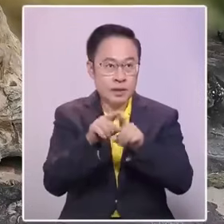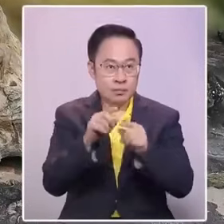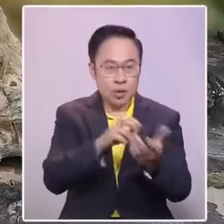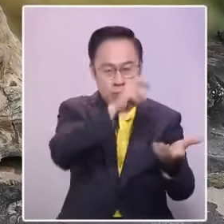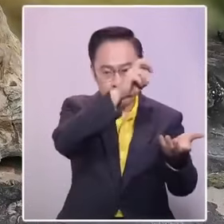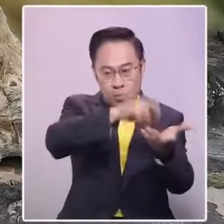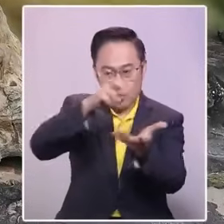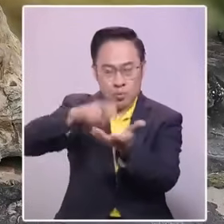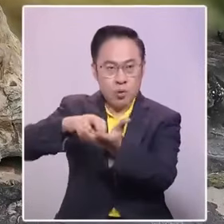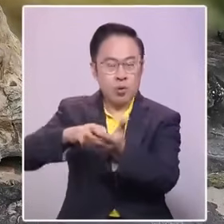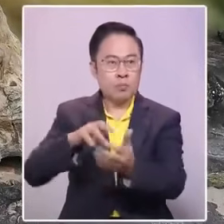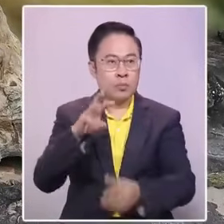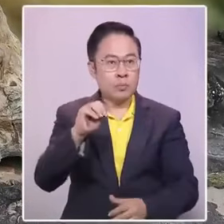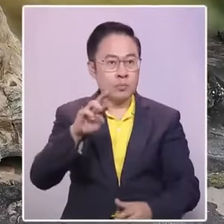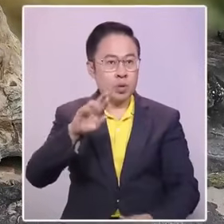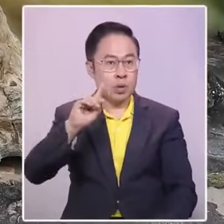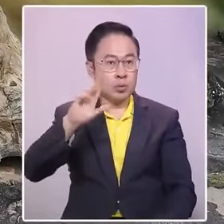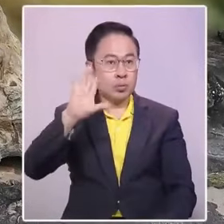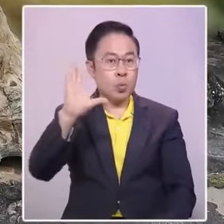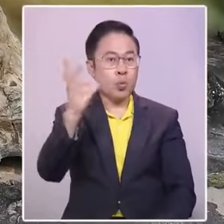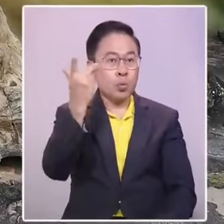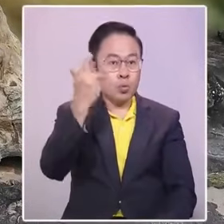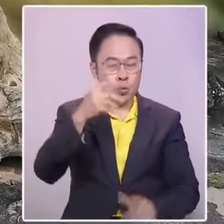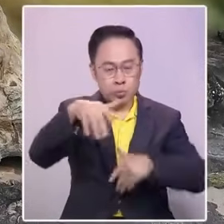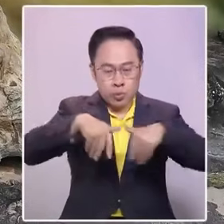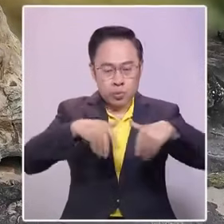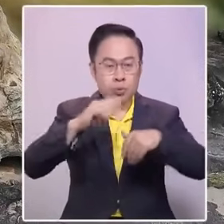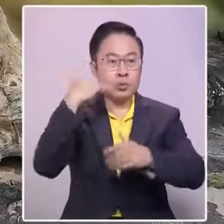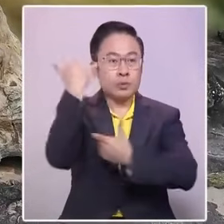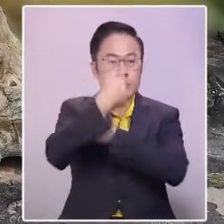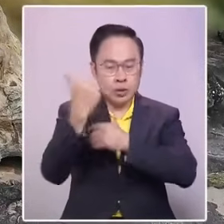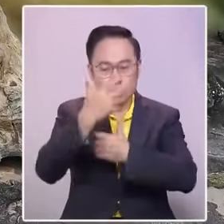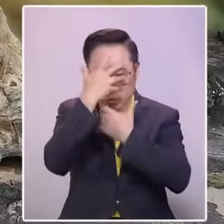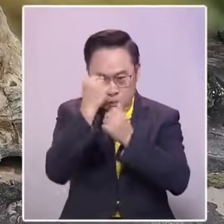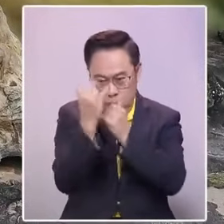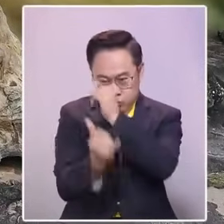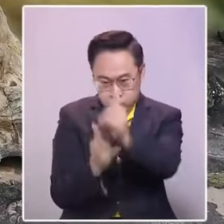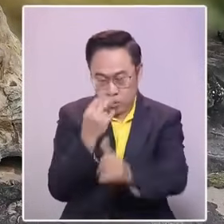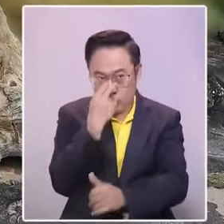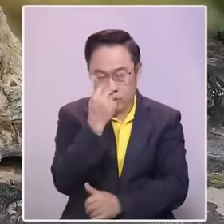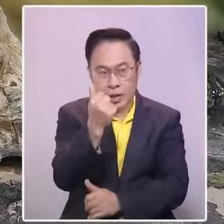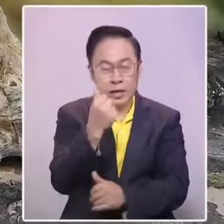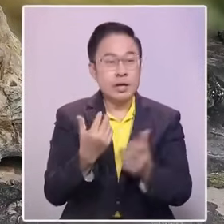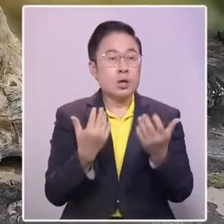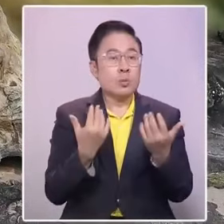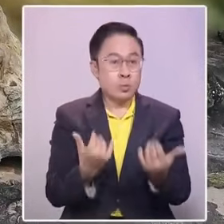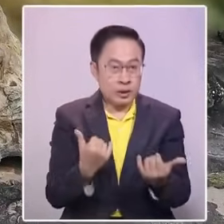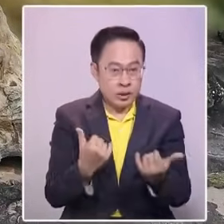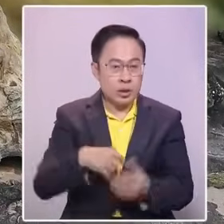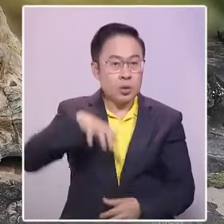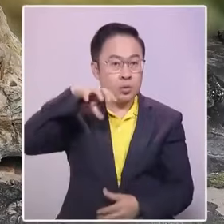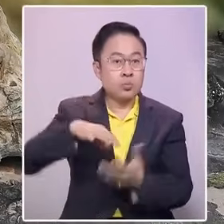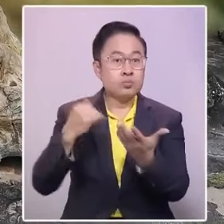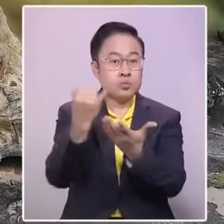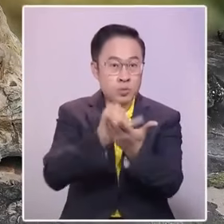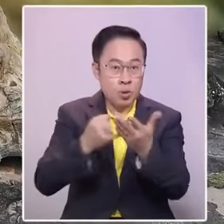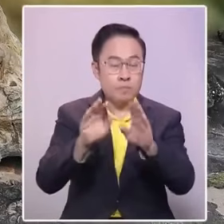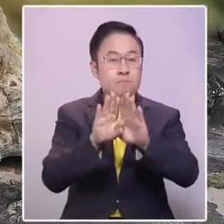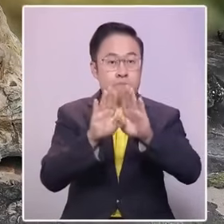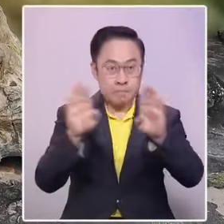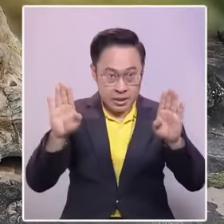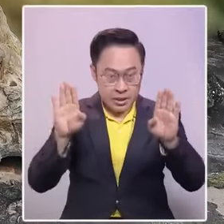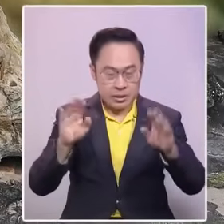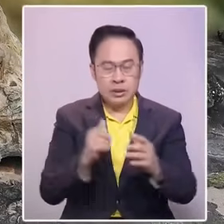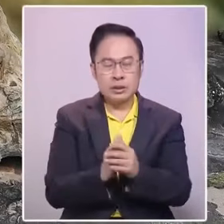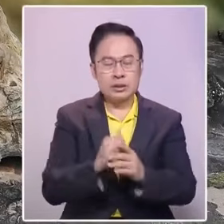โลกแบบนี้นักท่องเที่ยวต่างชาติก็อยากจะเข้ามาชมและที่สำคัญเลยค่ะคุณผู้ชมคือเริ่มตั้งแต่วันนี้เลยนะคะ 28กรกฎาคม